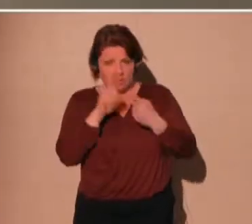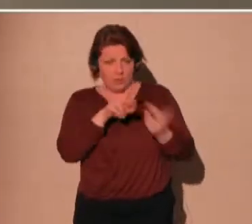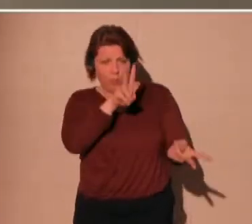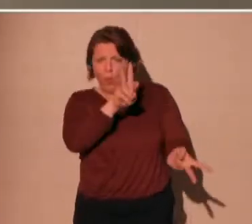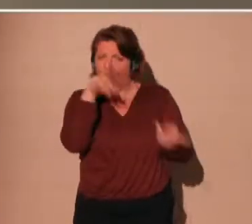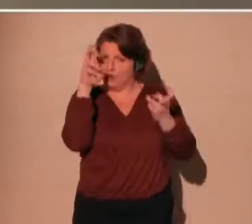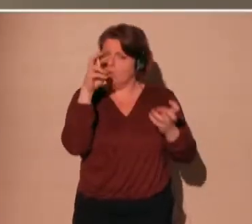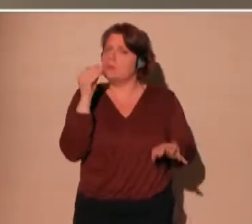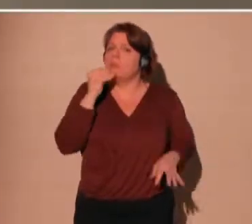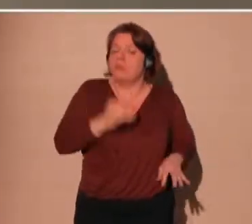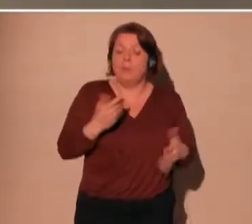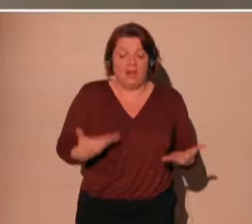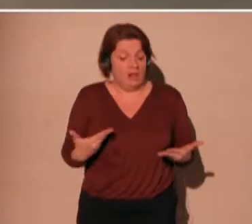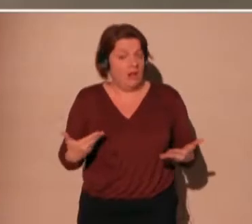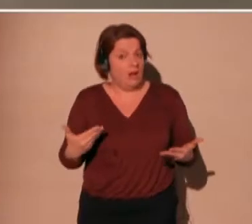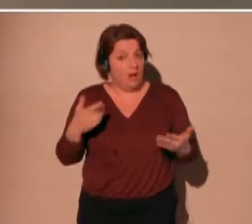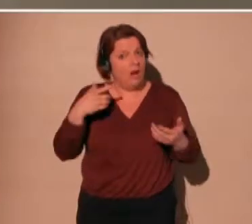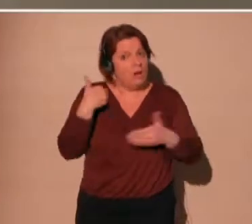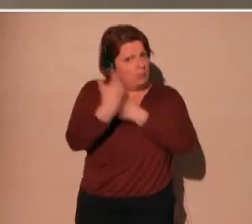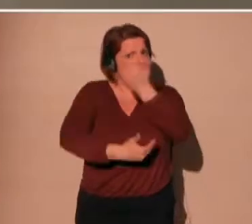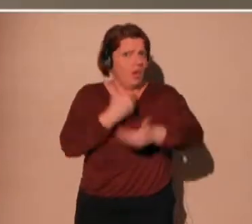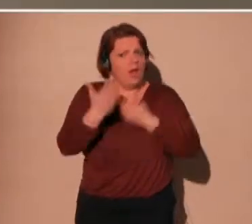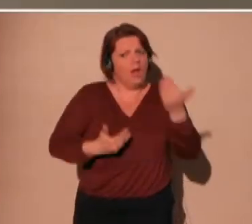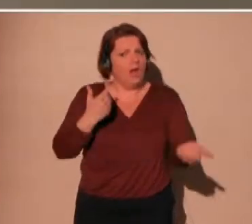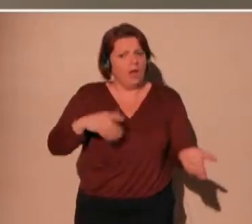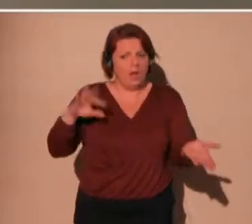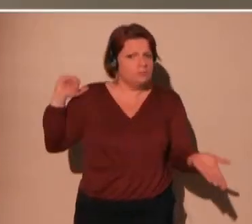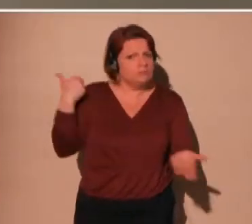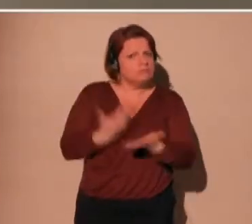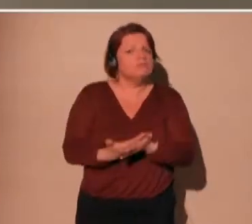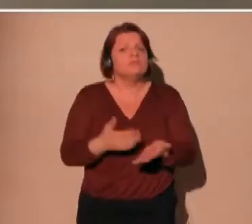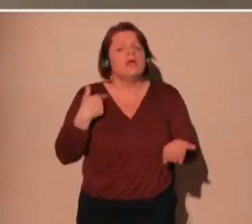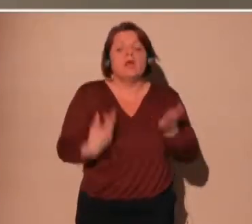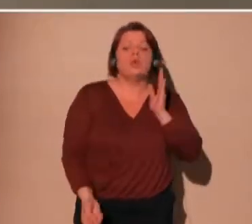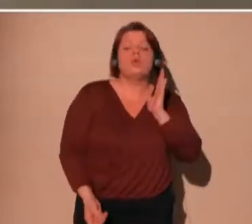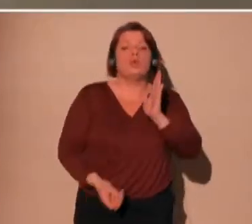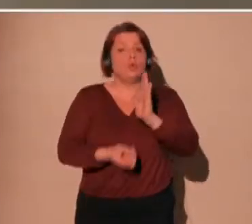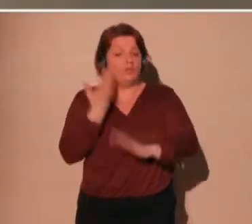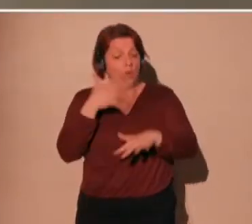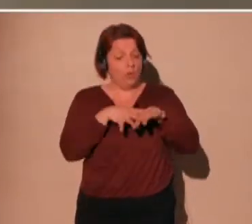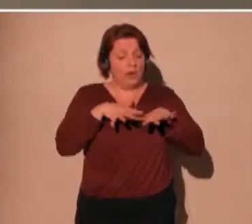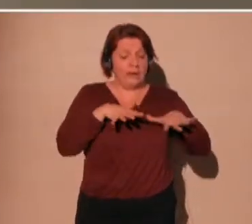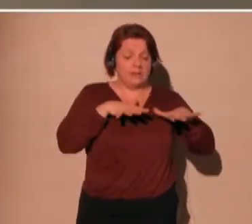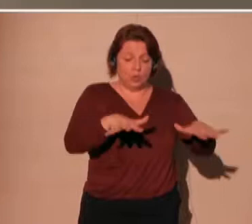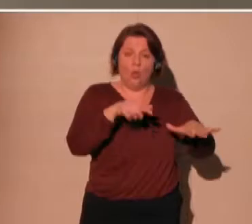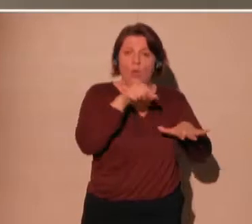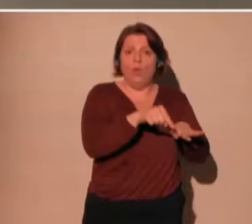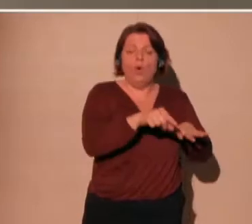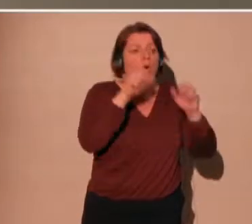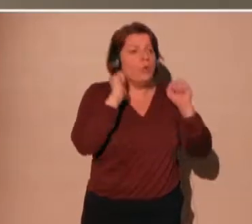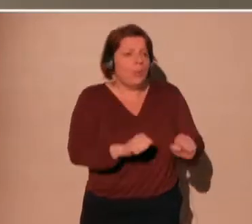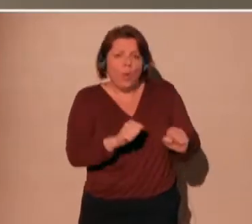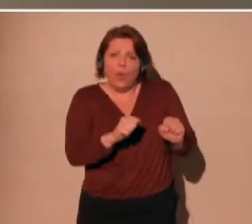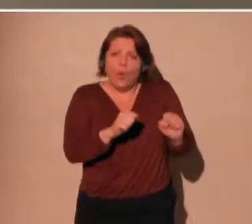avons progressé dans différentes directions depuis. Et les nouveaux réseaux peuvent gérer